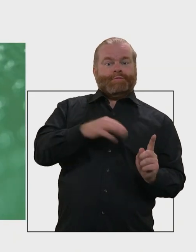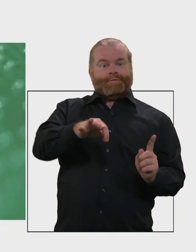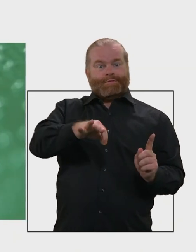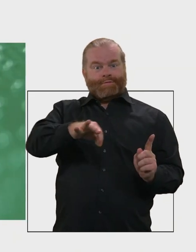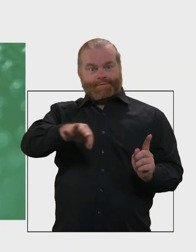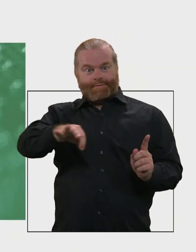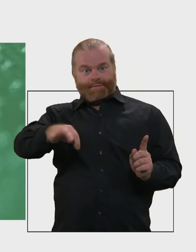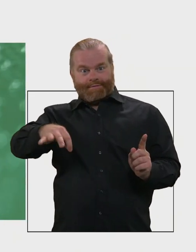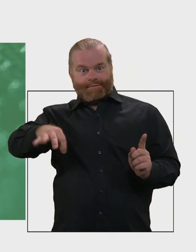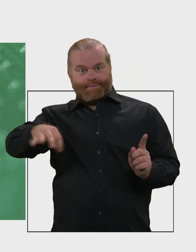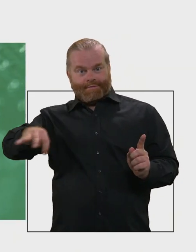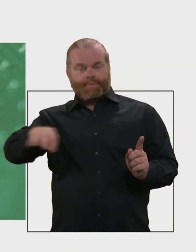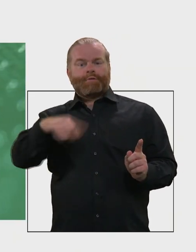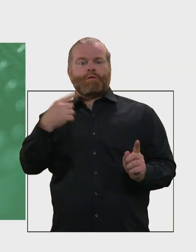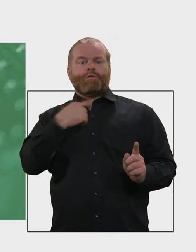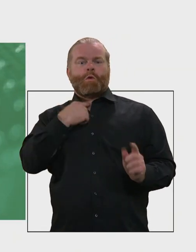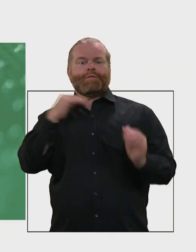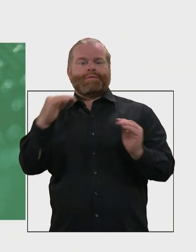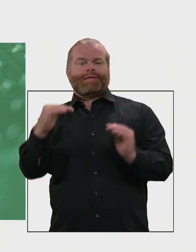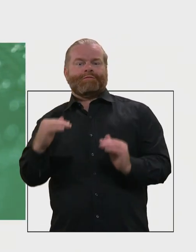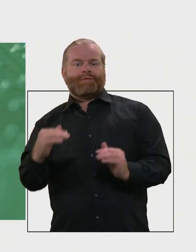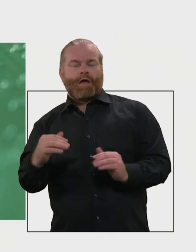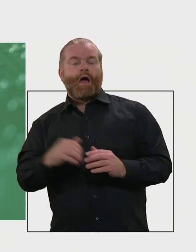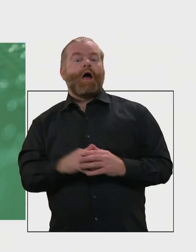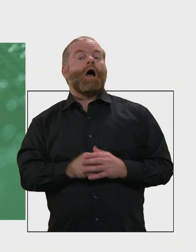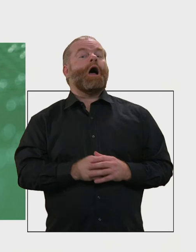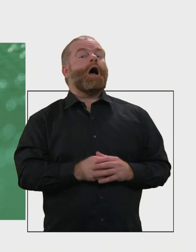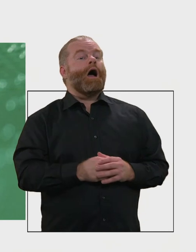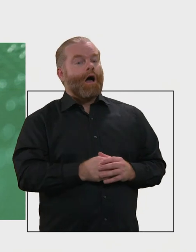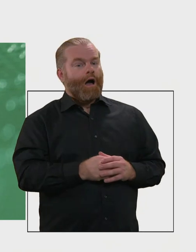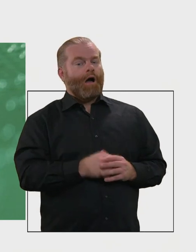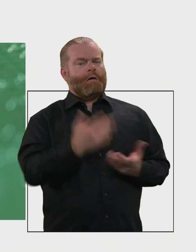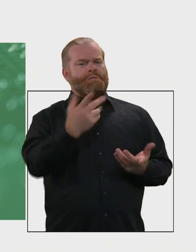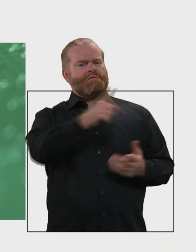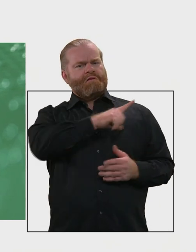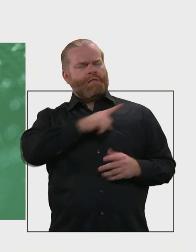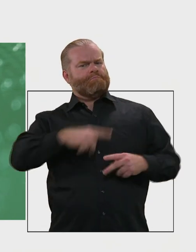ist mega schwierig. Okay, gut, alles klar. Das Problem ist, man hat